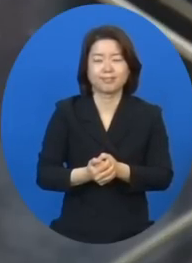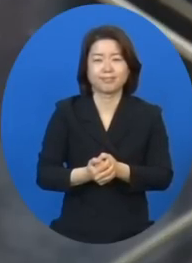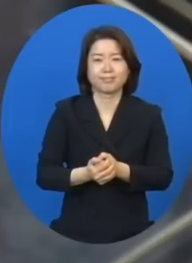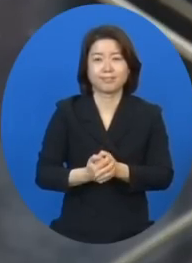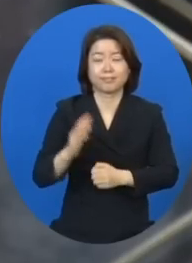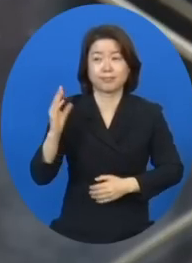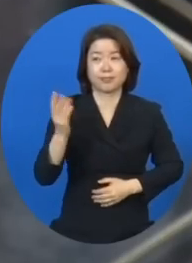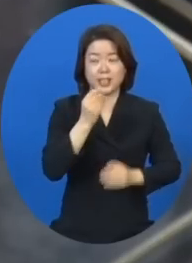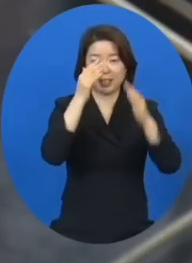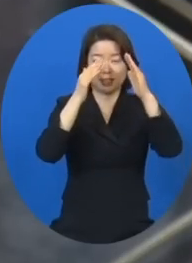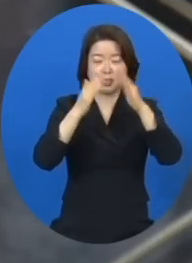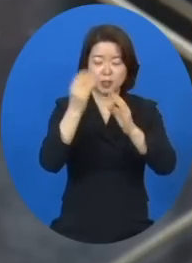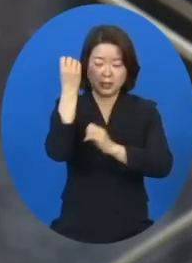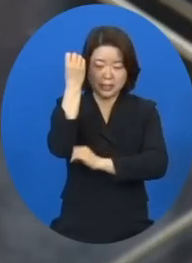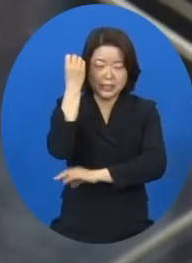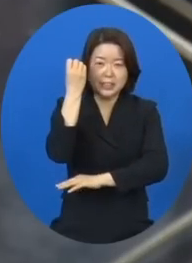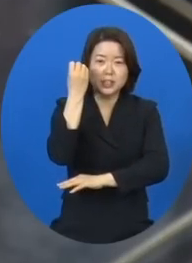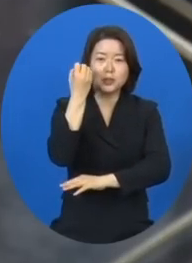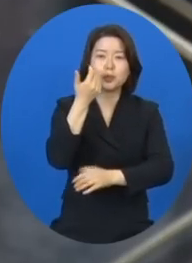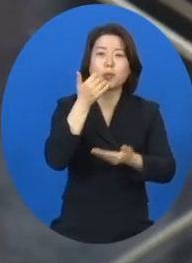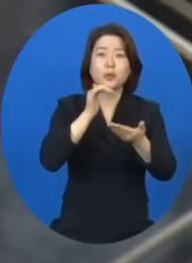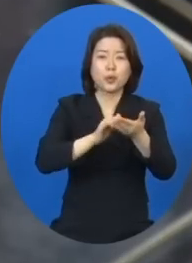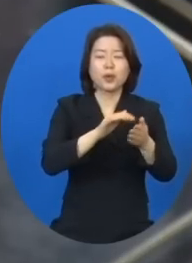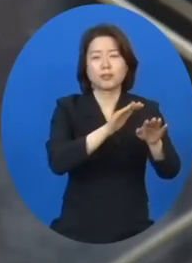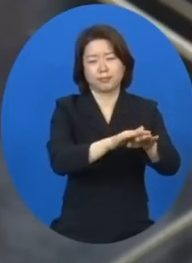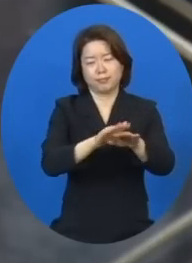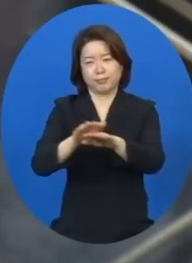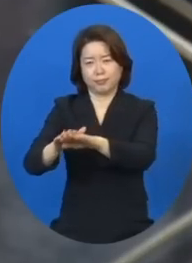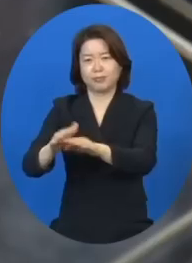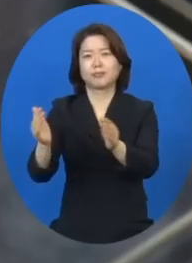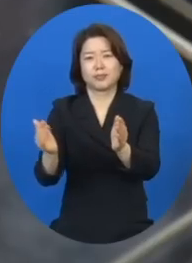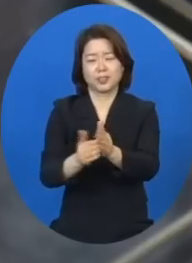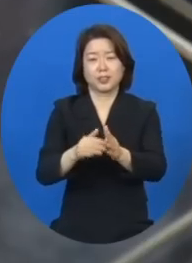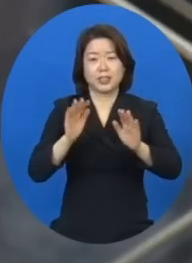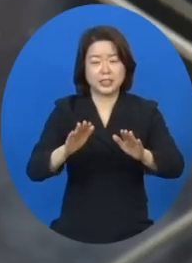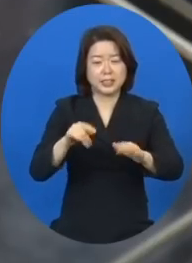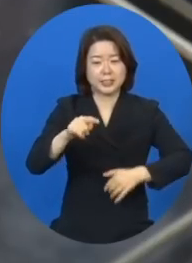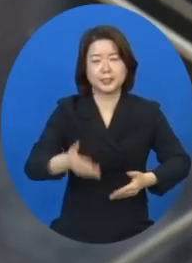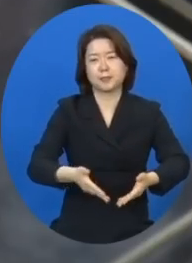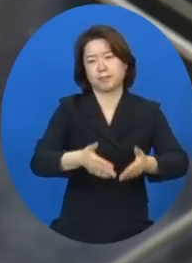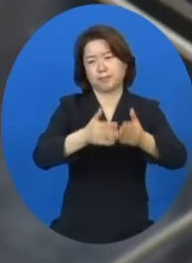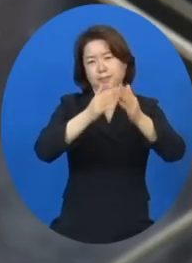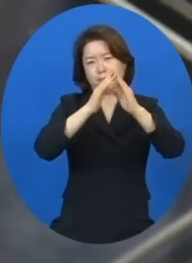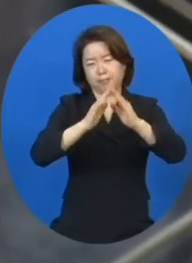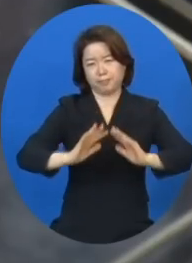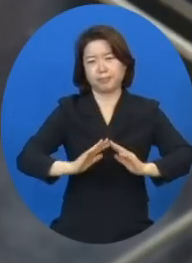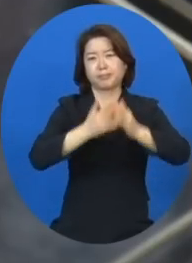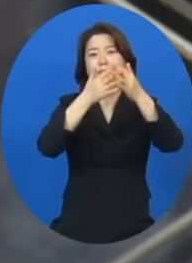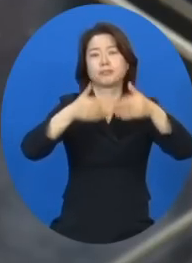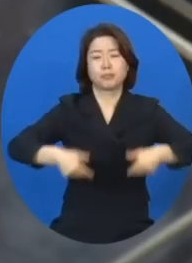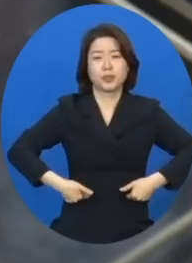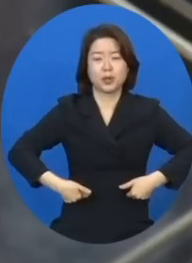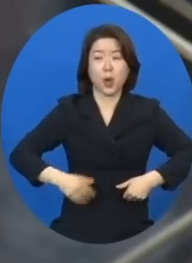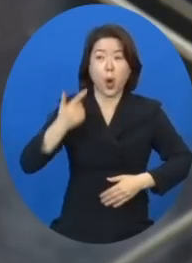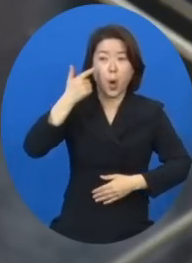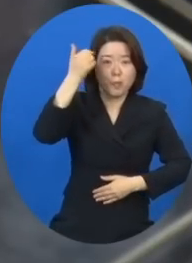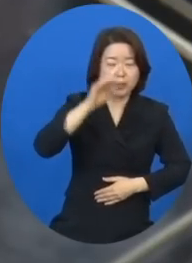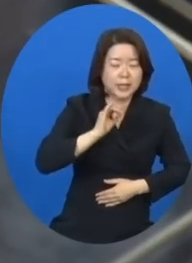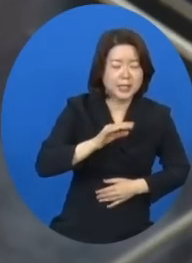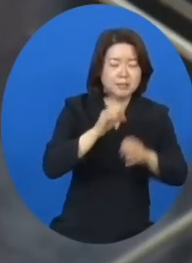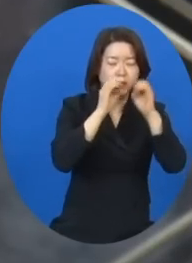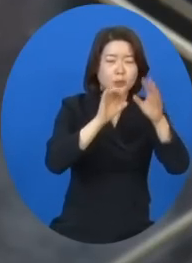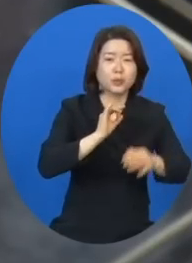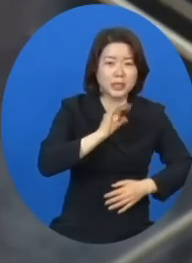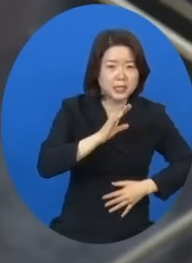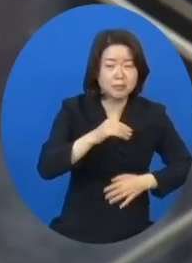성전의 기초가 놓였습니다. 이제 그 성전을 지어가야 할 때입니다. 목사로만, 전도사로만, 선생님으로만 할